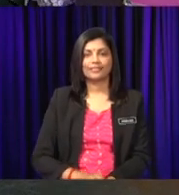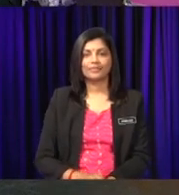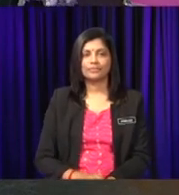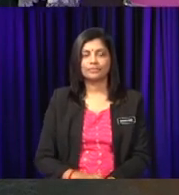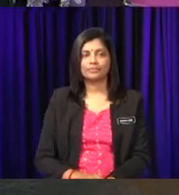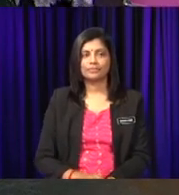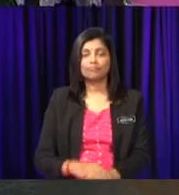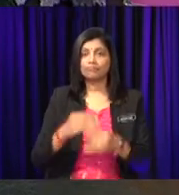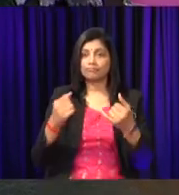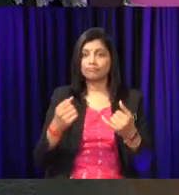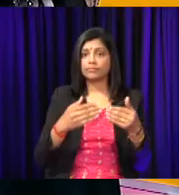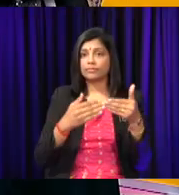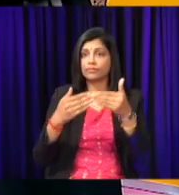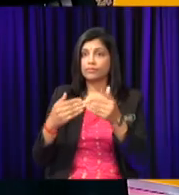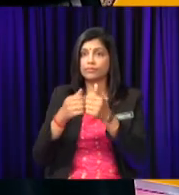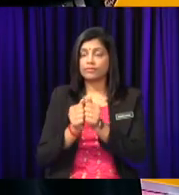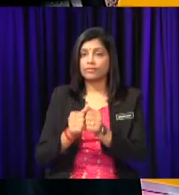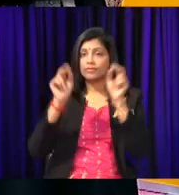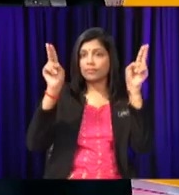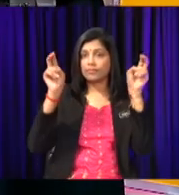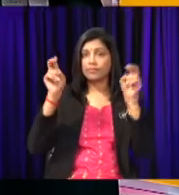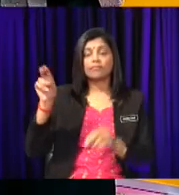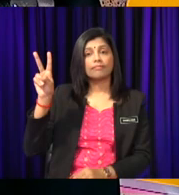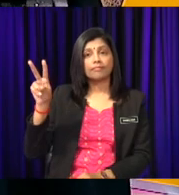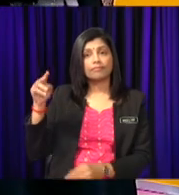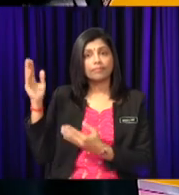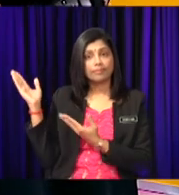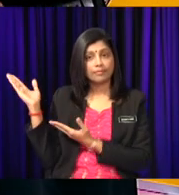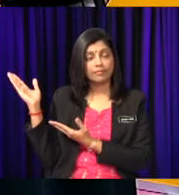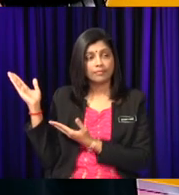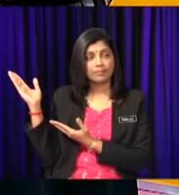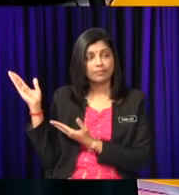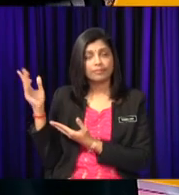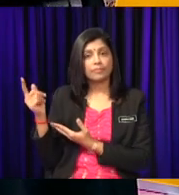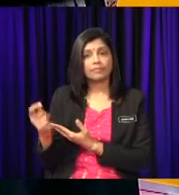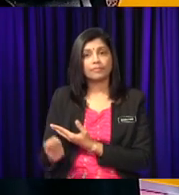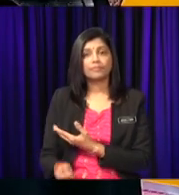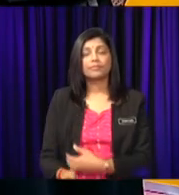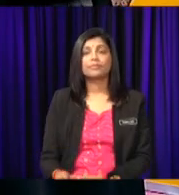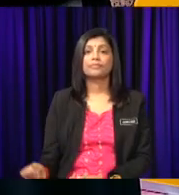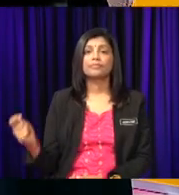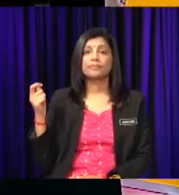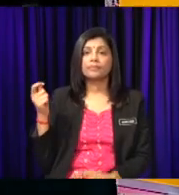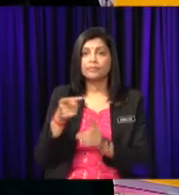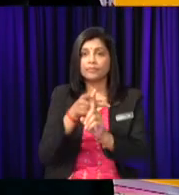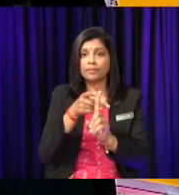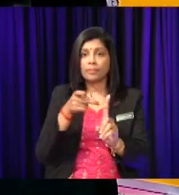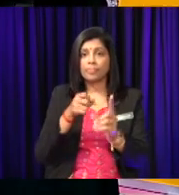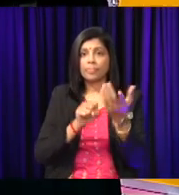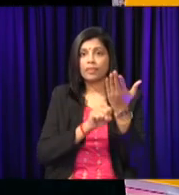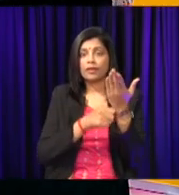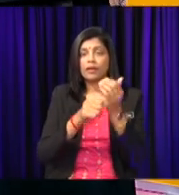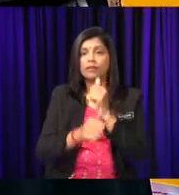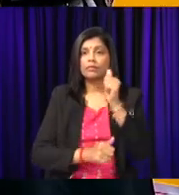kita akan teruskan dengan tajuk kita yaitu tenaga daripada sumber alam dan untuk tujuan tersebut kita